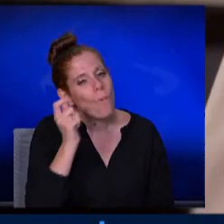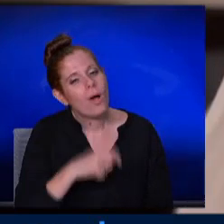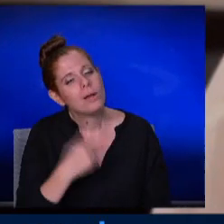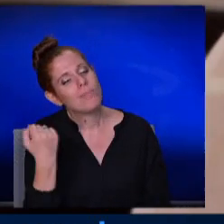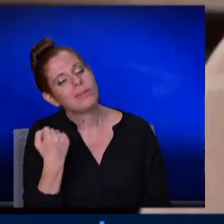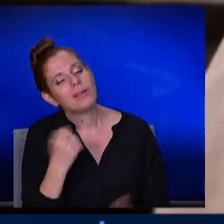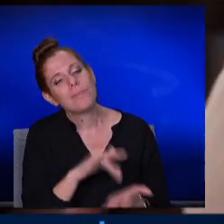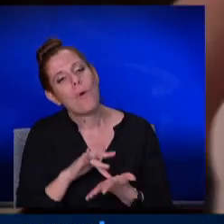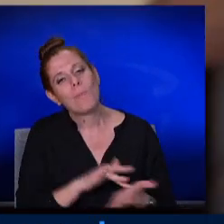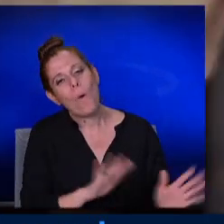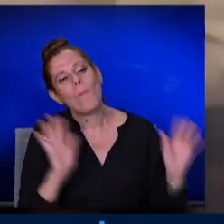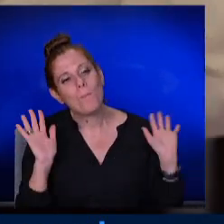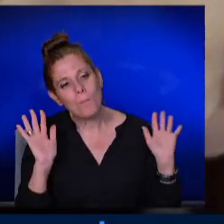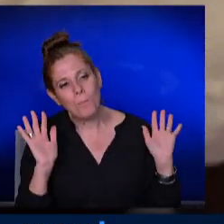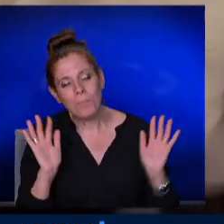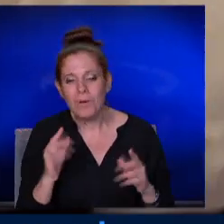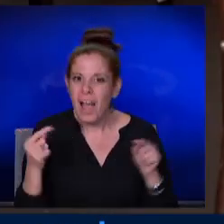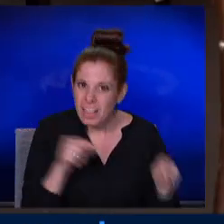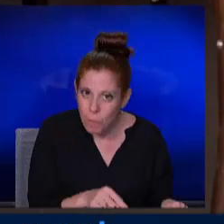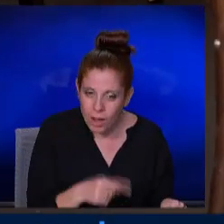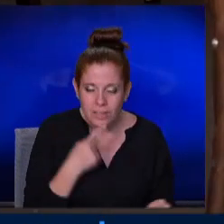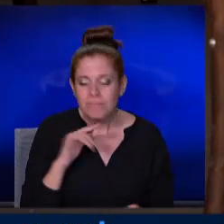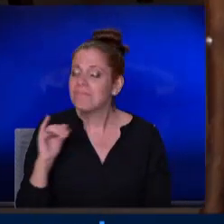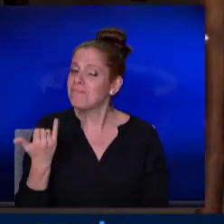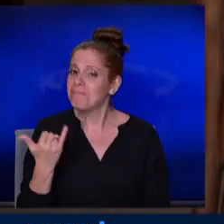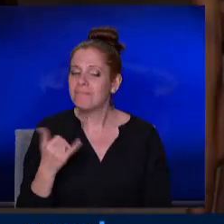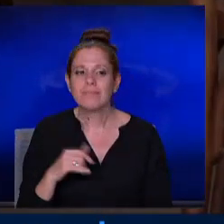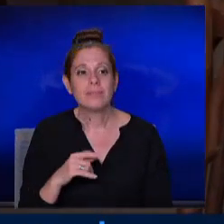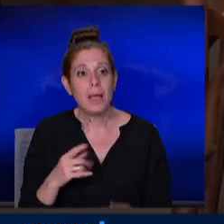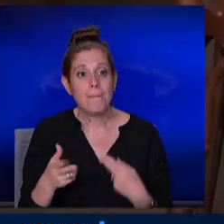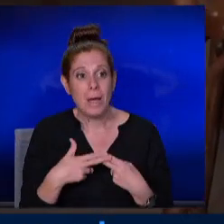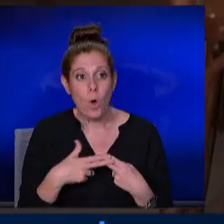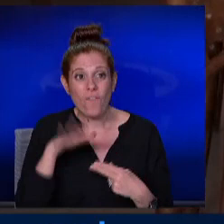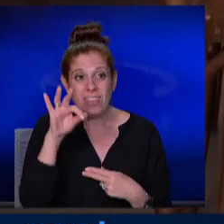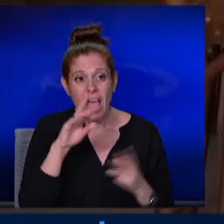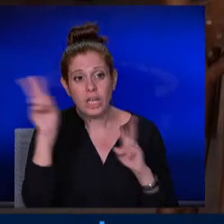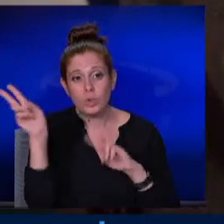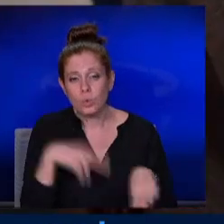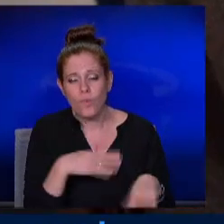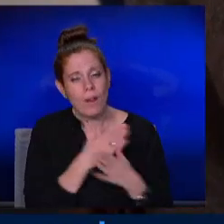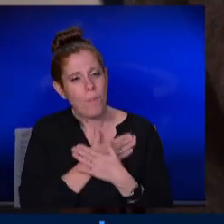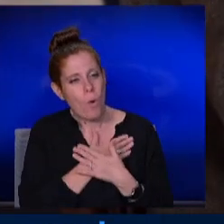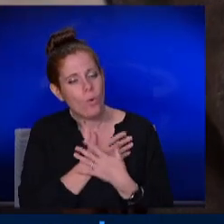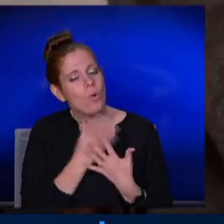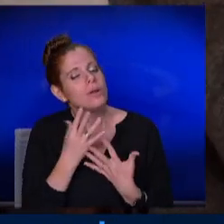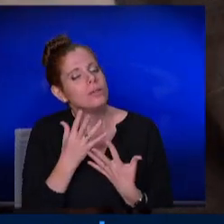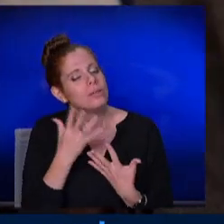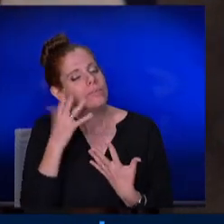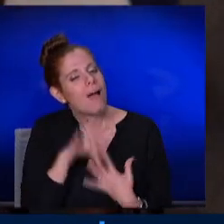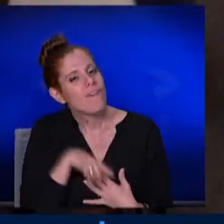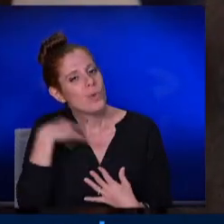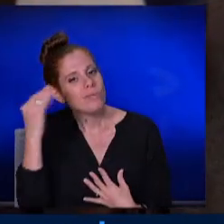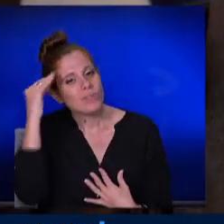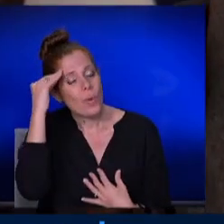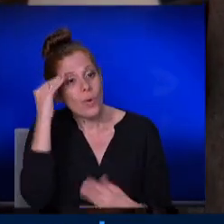רואה, אני רואה. עד לפה הגעתם. כן. בקרוב ישוב טהר למרוקו, עמוס חוויות, וזיכרונות.